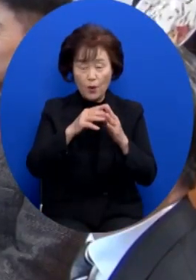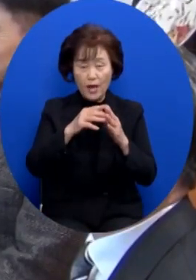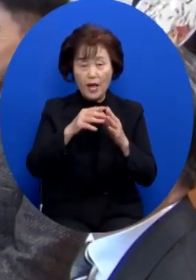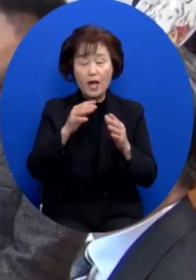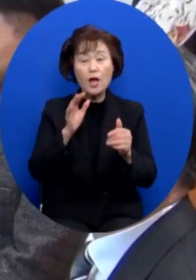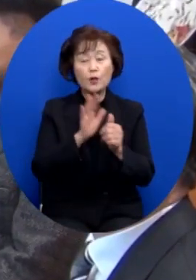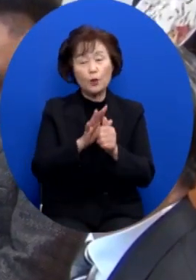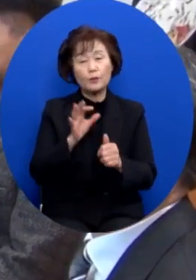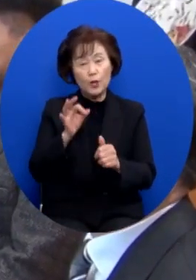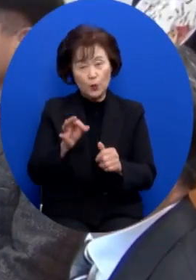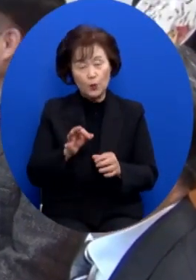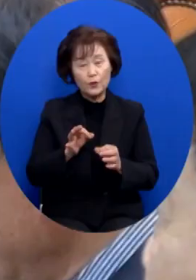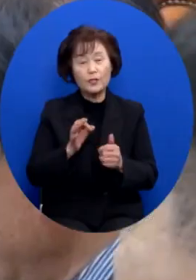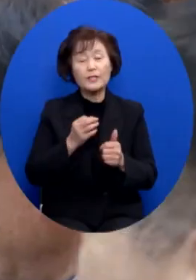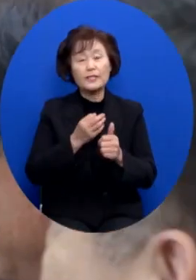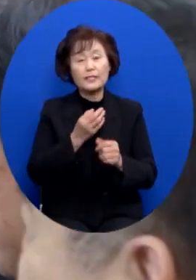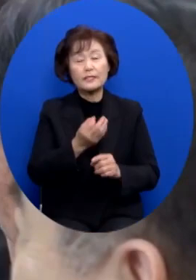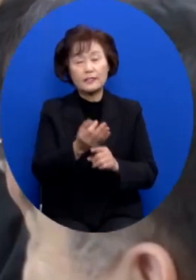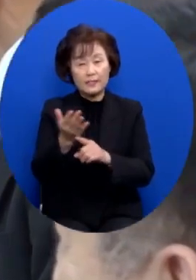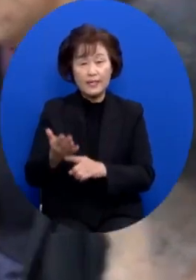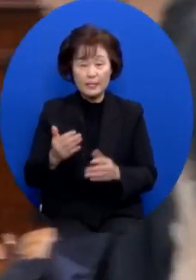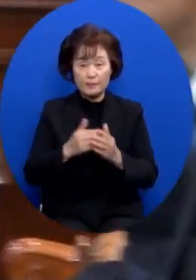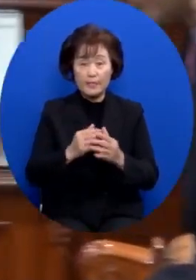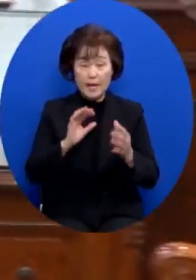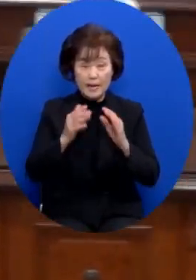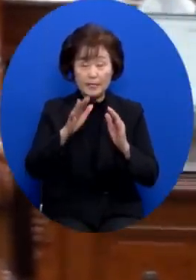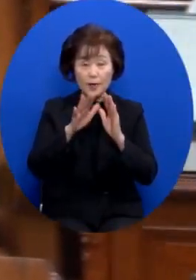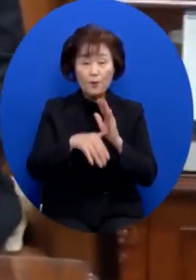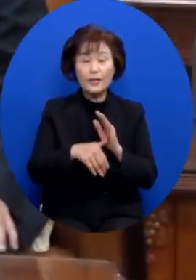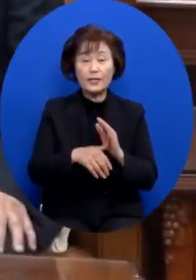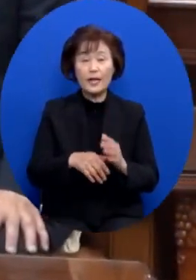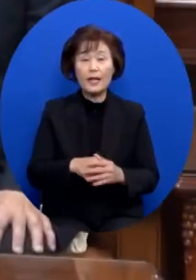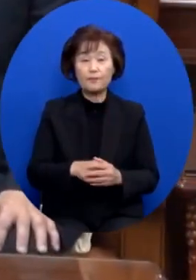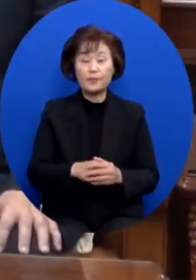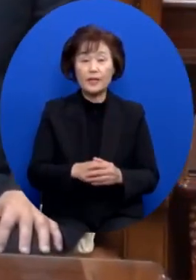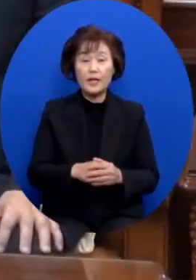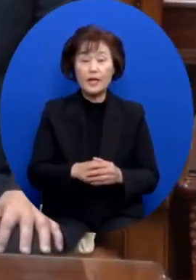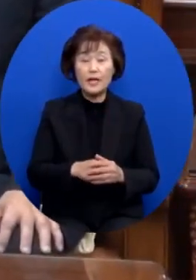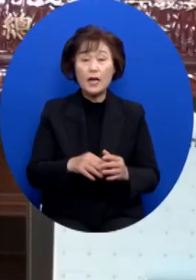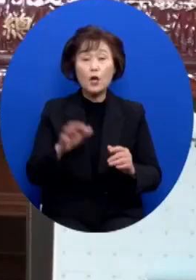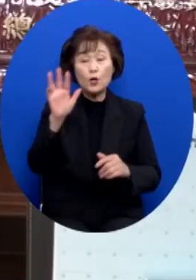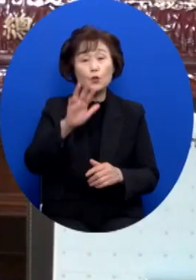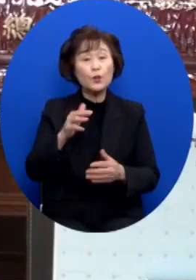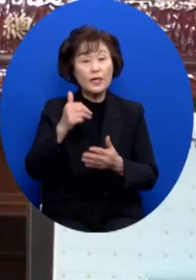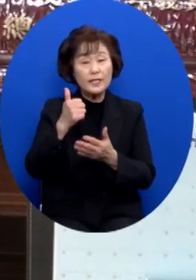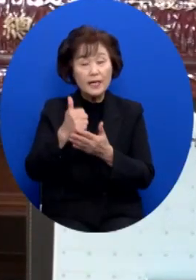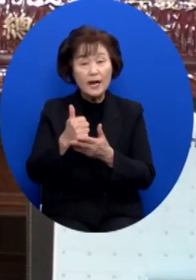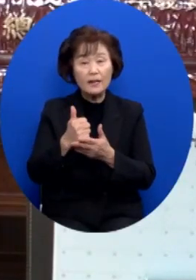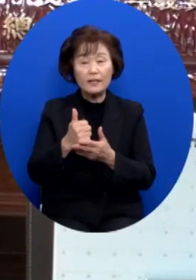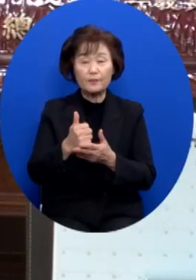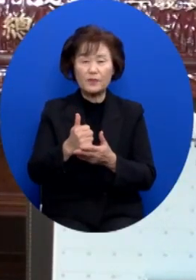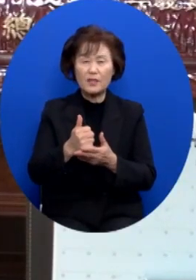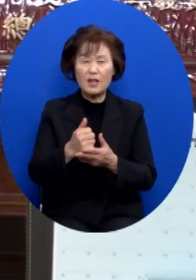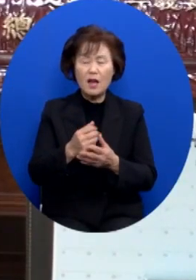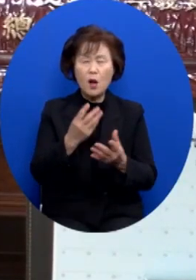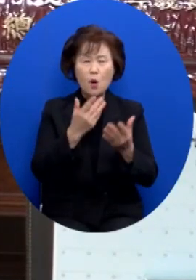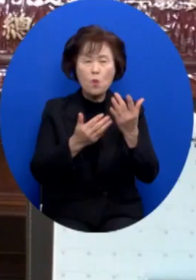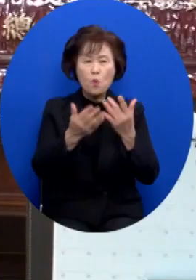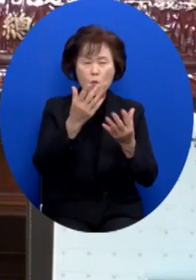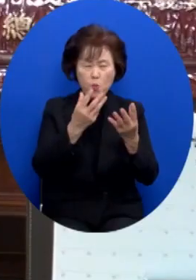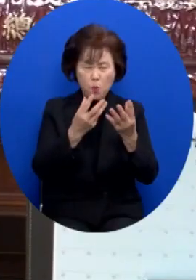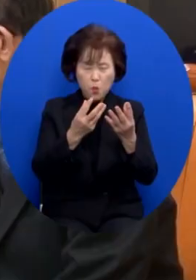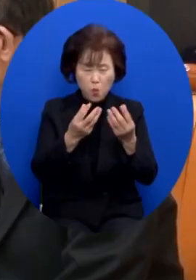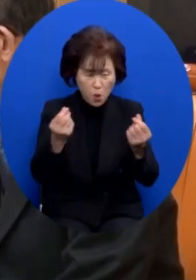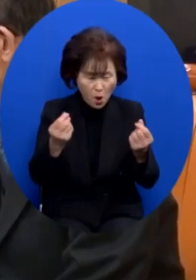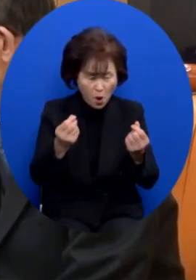전달했습니다 화재피해 극복을 위한 간담회에서 예장 백석 김진범 총회장은 건질 것 하나 없이 모두 불에